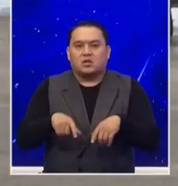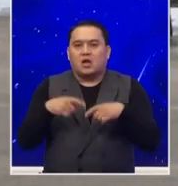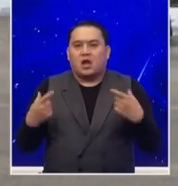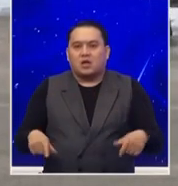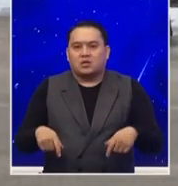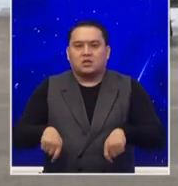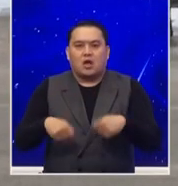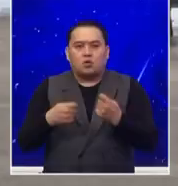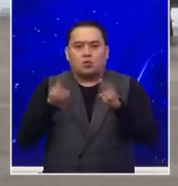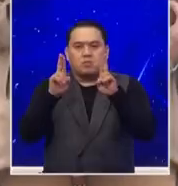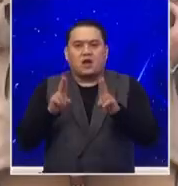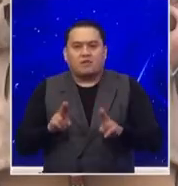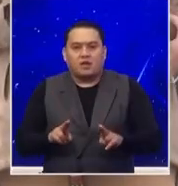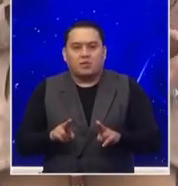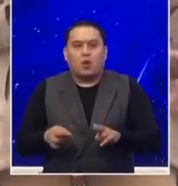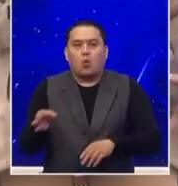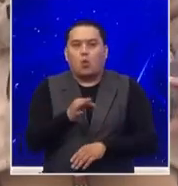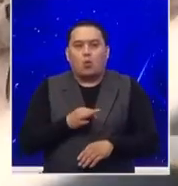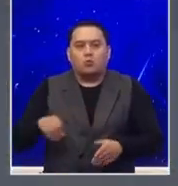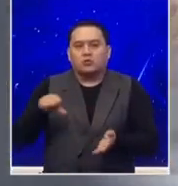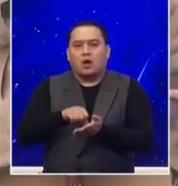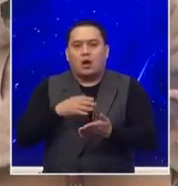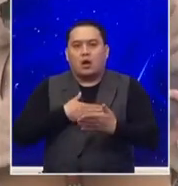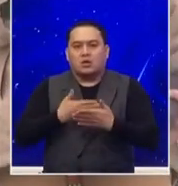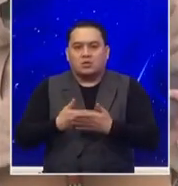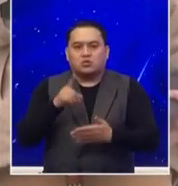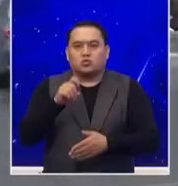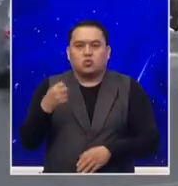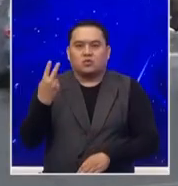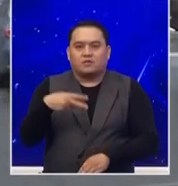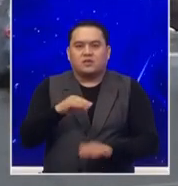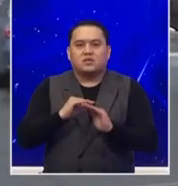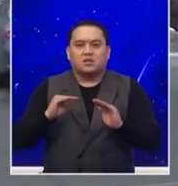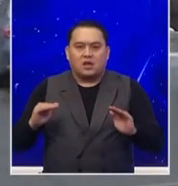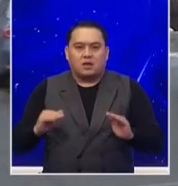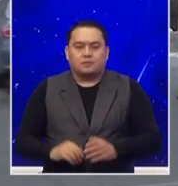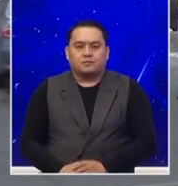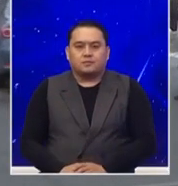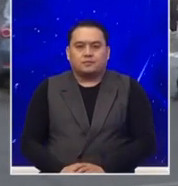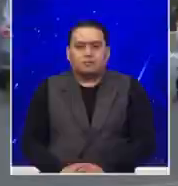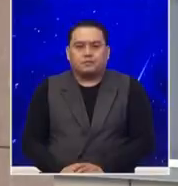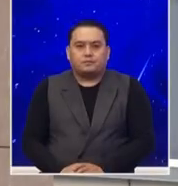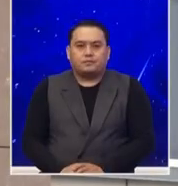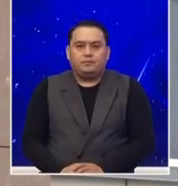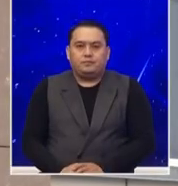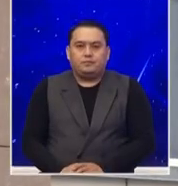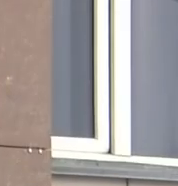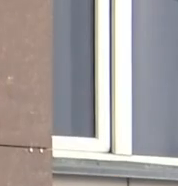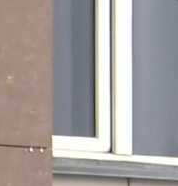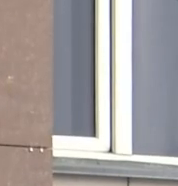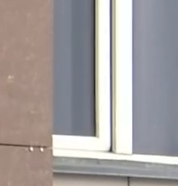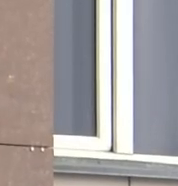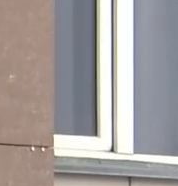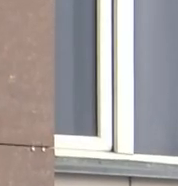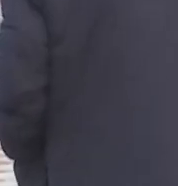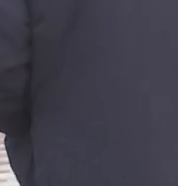недопущены из-за нарушения правил. Всего по области примут участие в ЕНТ 120 тысяч учеников. Рустам Аралбаев, Мирвет Кадырбаева, Асетбек